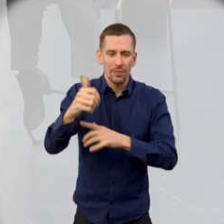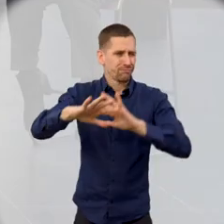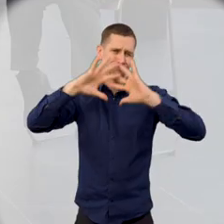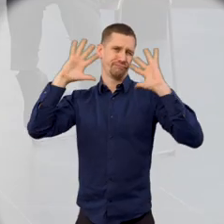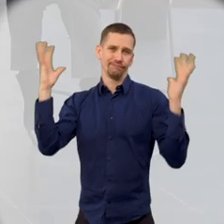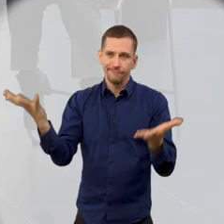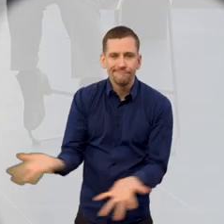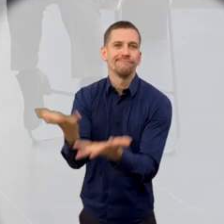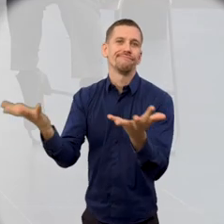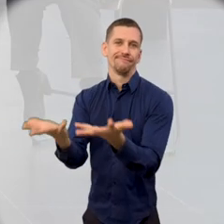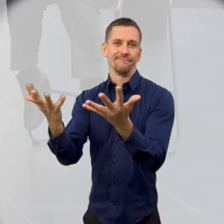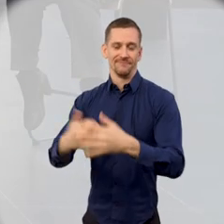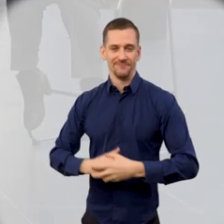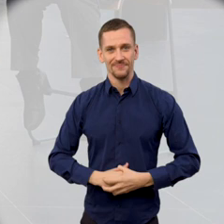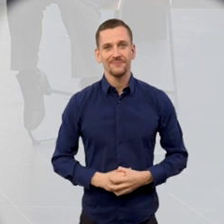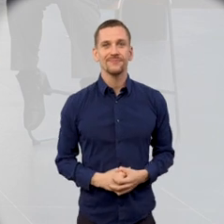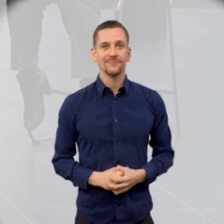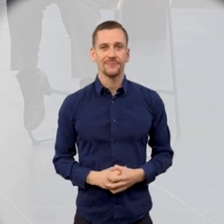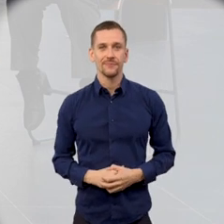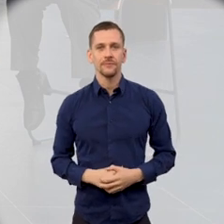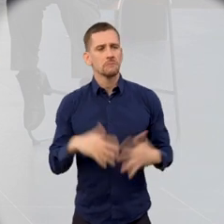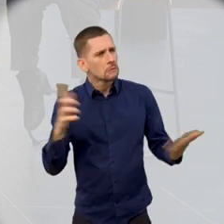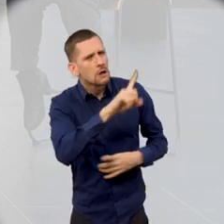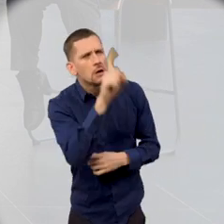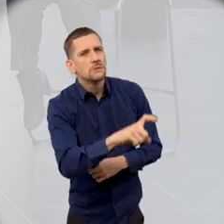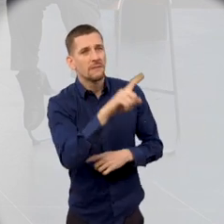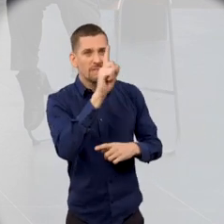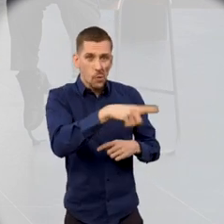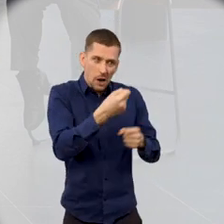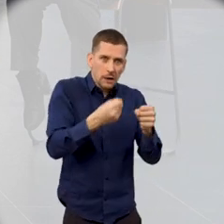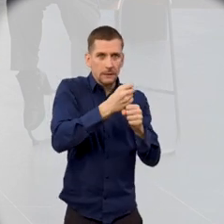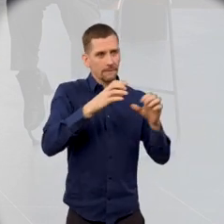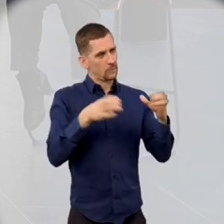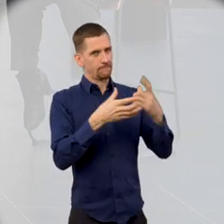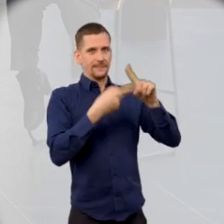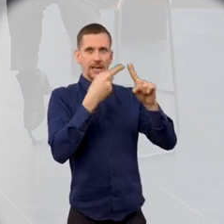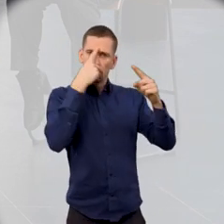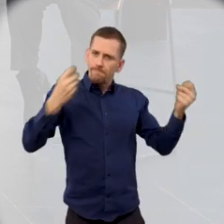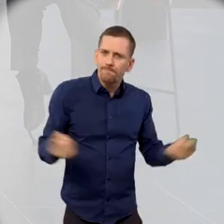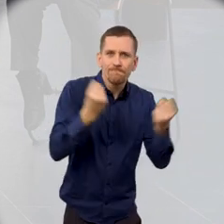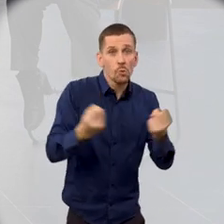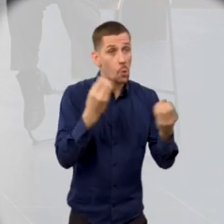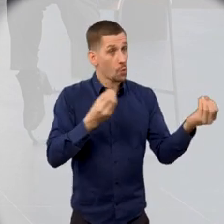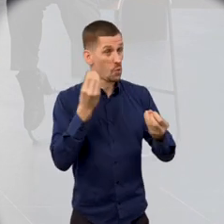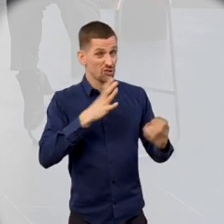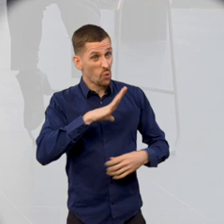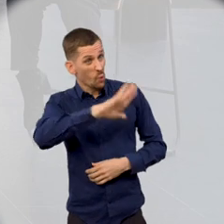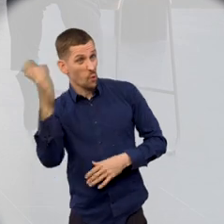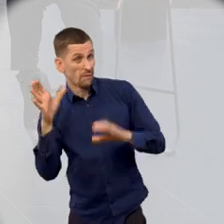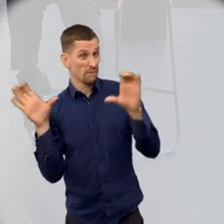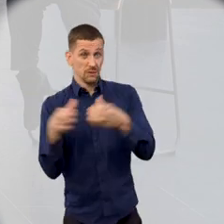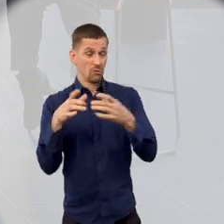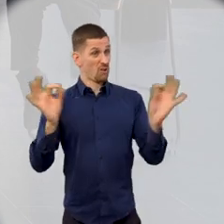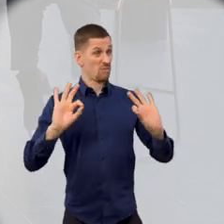numérique. Est-ce qu'il y a des spécialisations qui les attirent plus pour l'instant ou à l'inverse d'autres où elles manquent